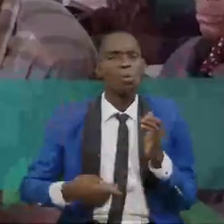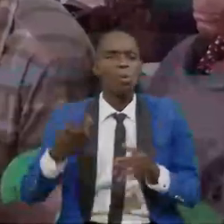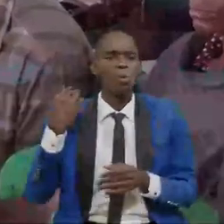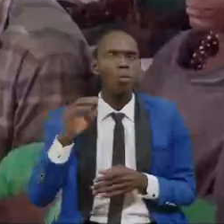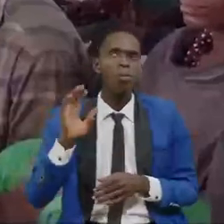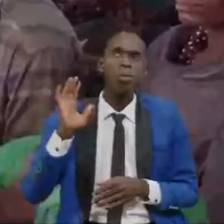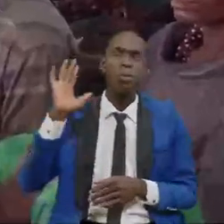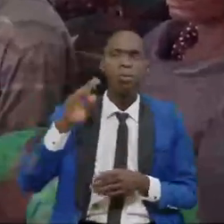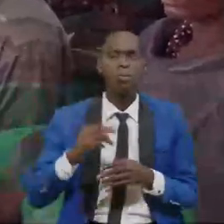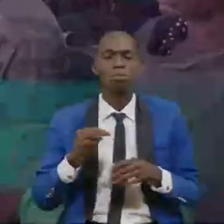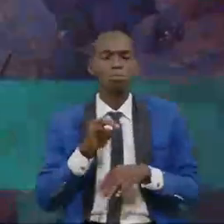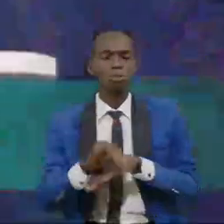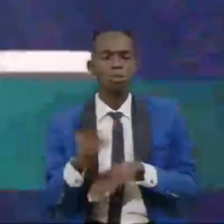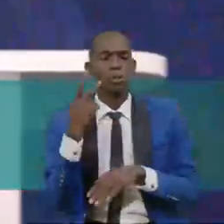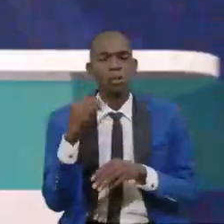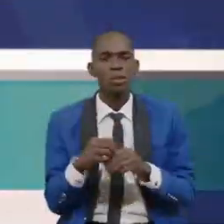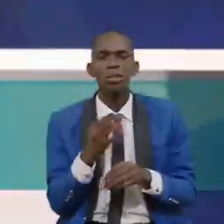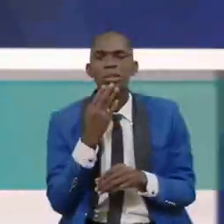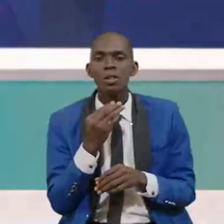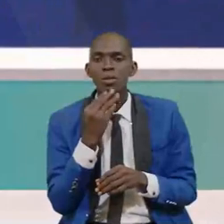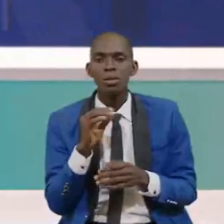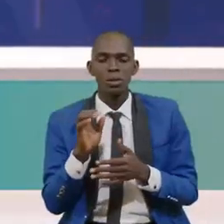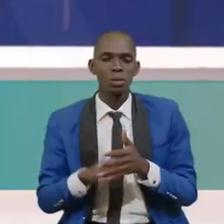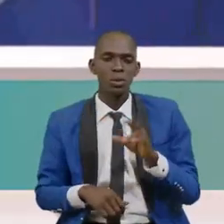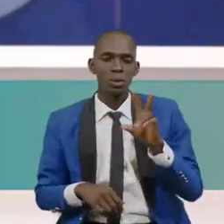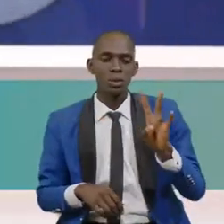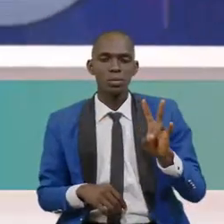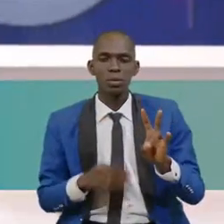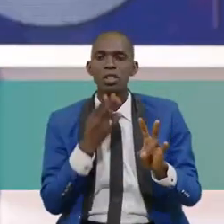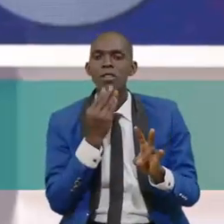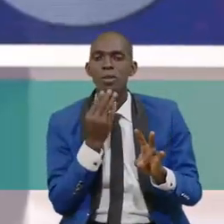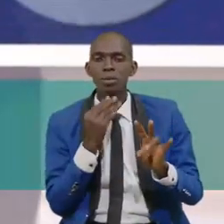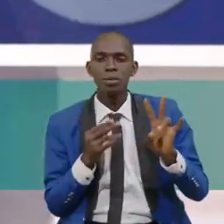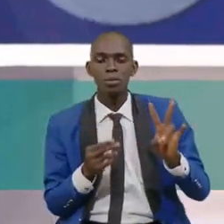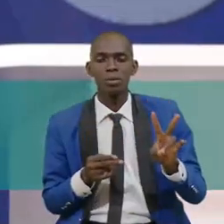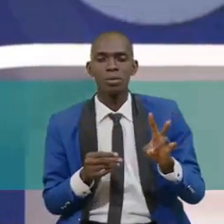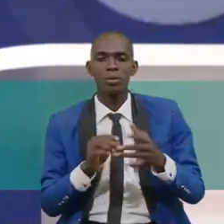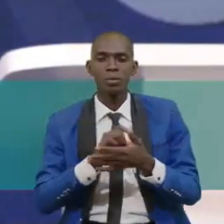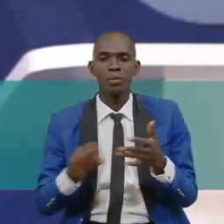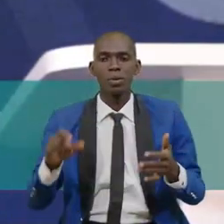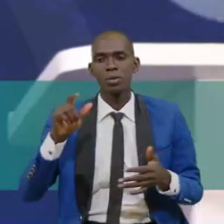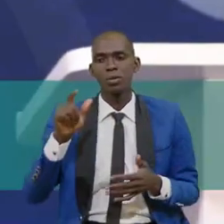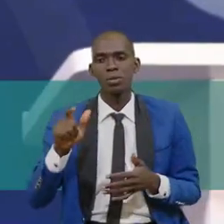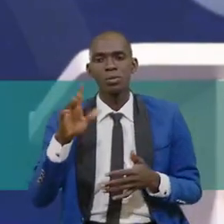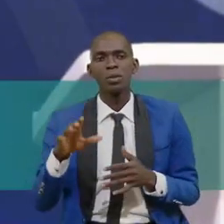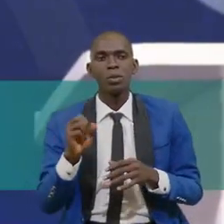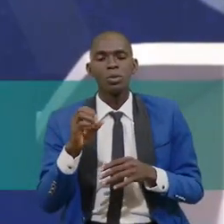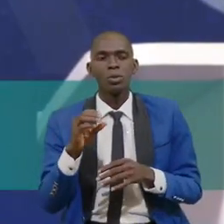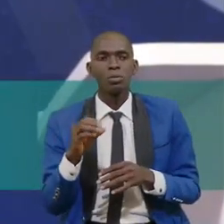ministère? Hébreux 7, verset 25. Hébreux 7, verset 25.